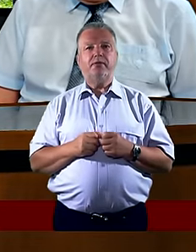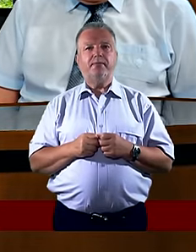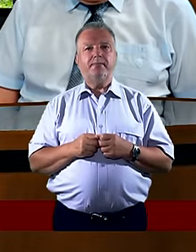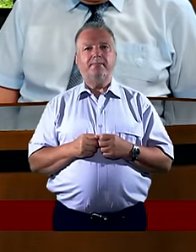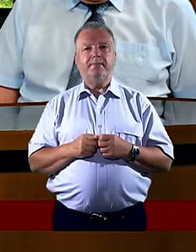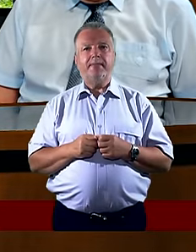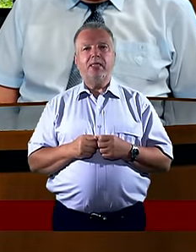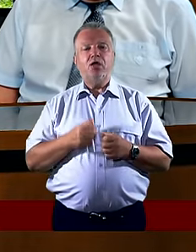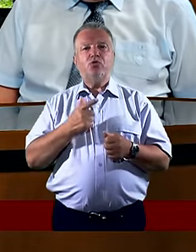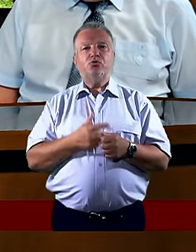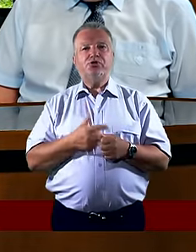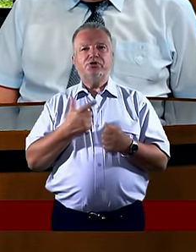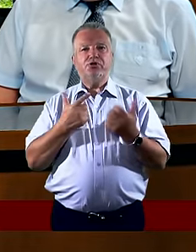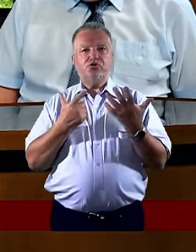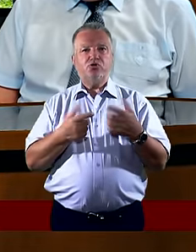jeszcze chciał coś dodać.